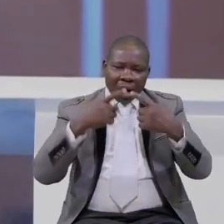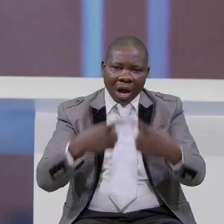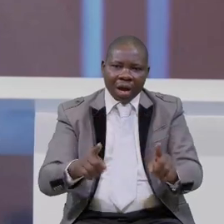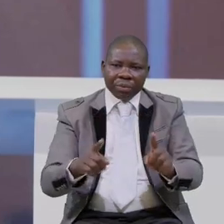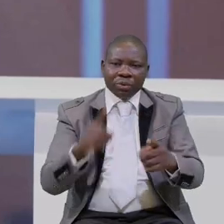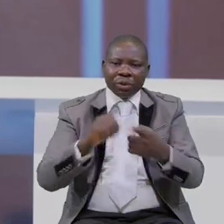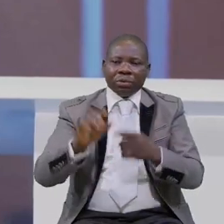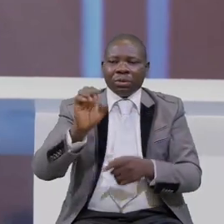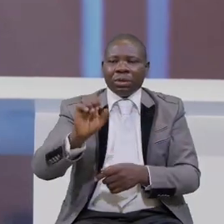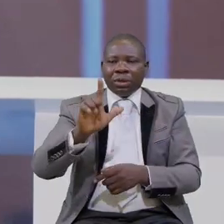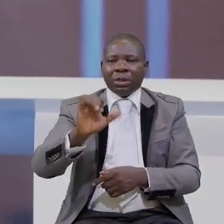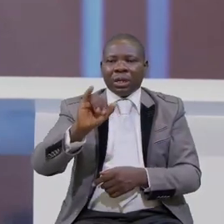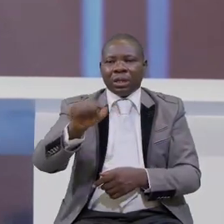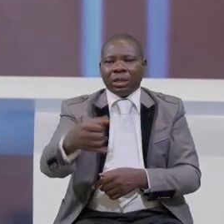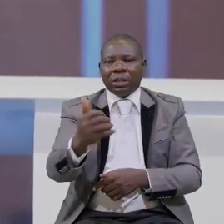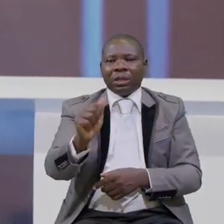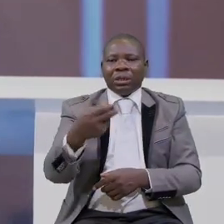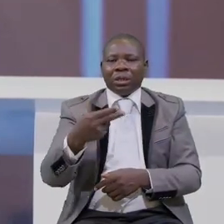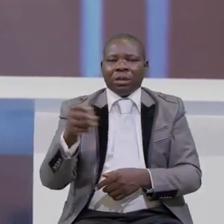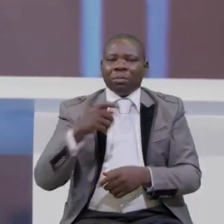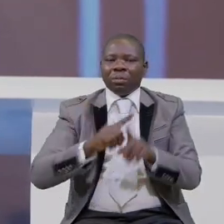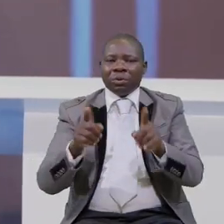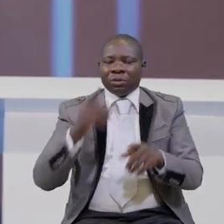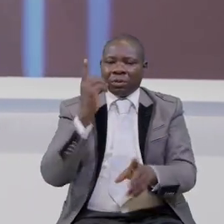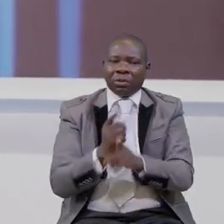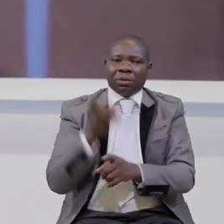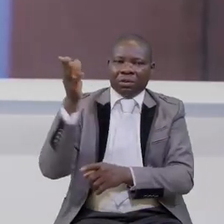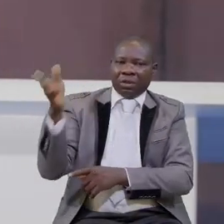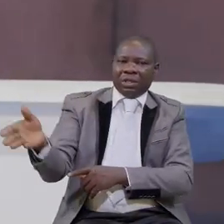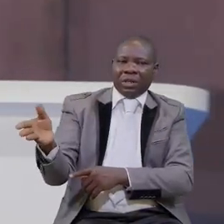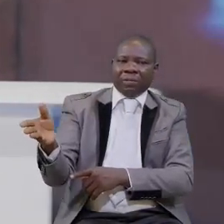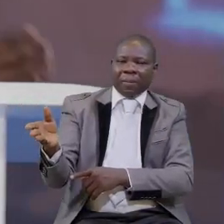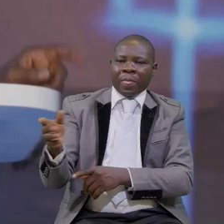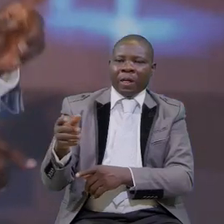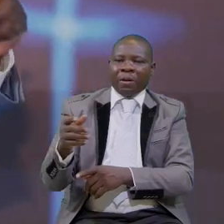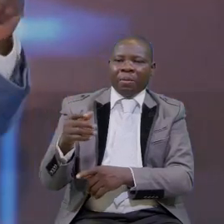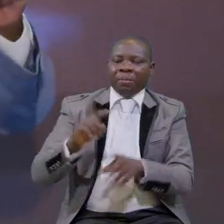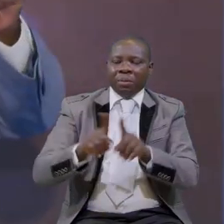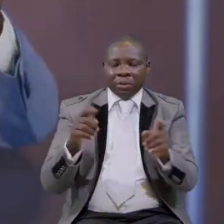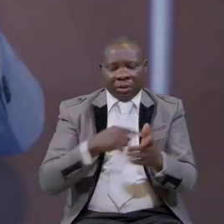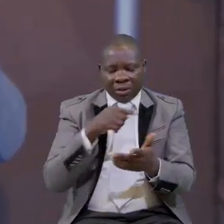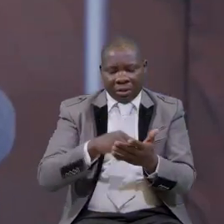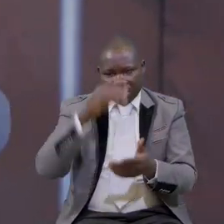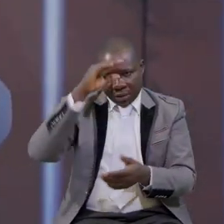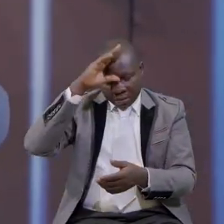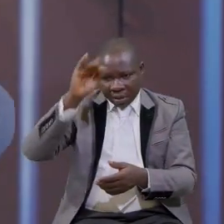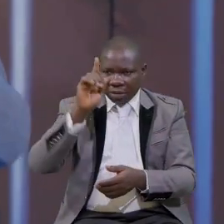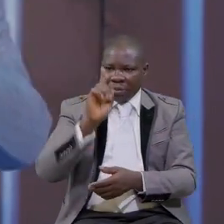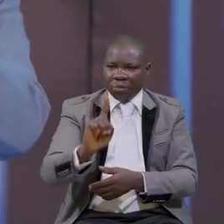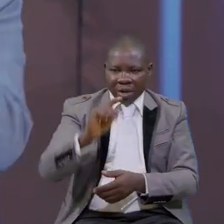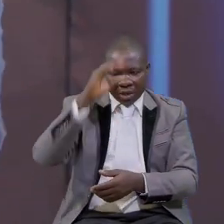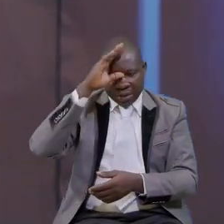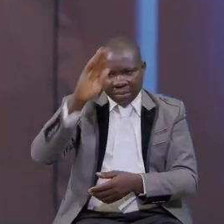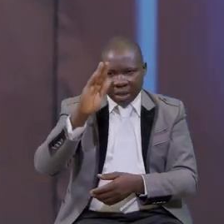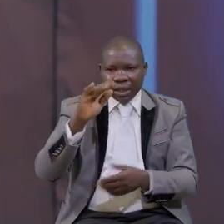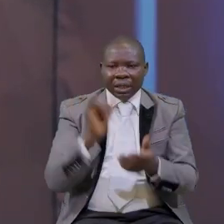Ils savaient ce qui allait arriver à Élie. Mais ils étaient là. Simplement là. Mais cet homme, un seul